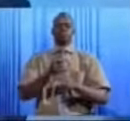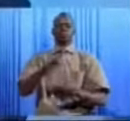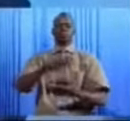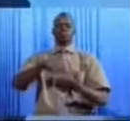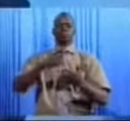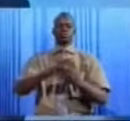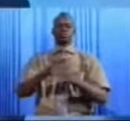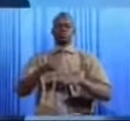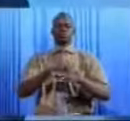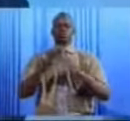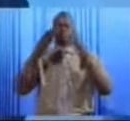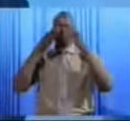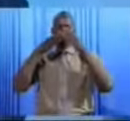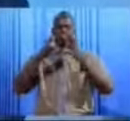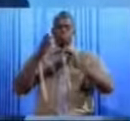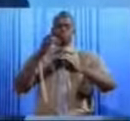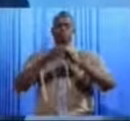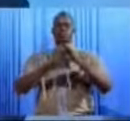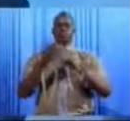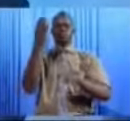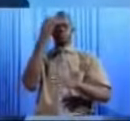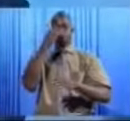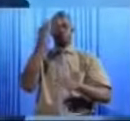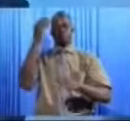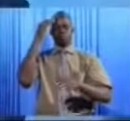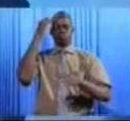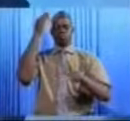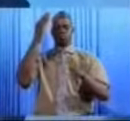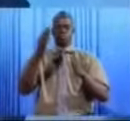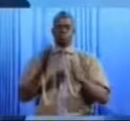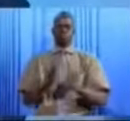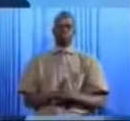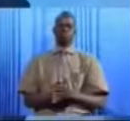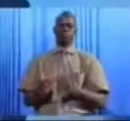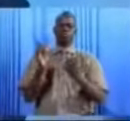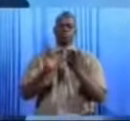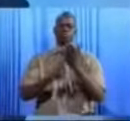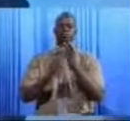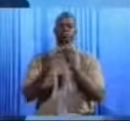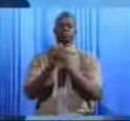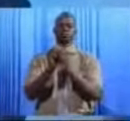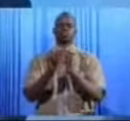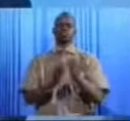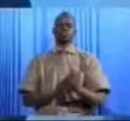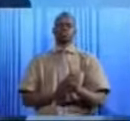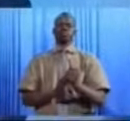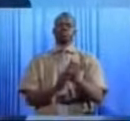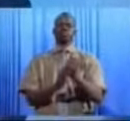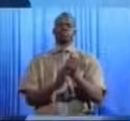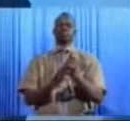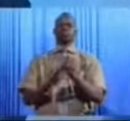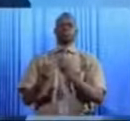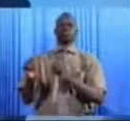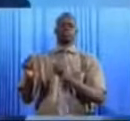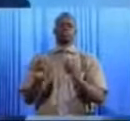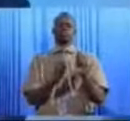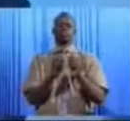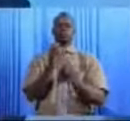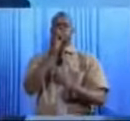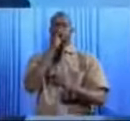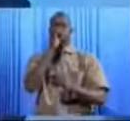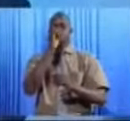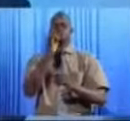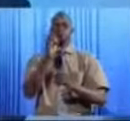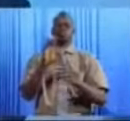barrage l'occasion était aussi belle pour le ministre minutes à belém 2 s'entretenir avec la direction de la jasse de l'eau d'une à cambaie